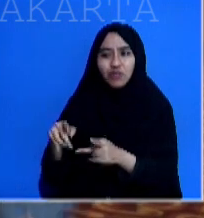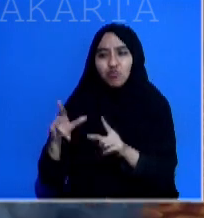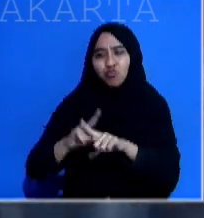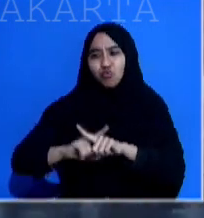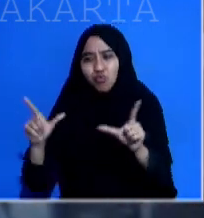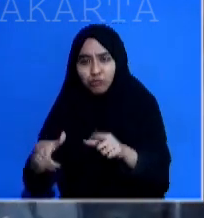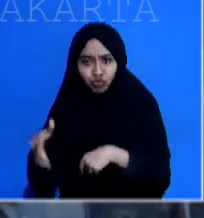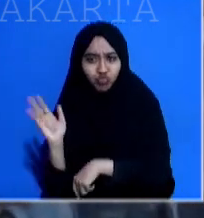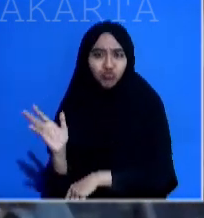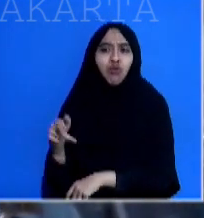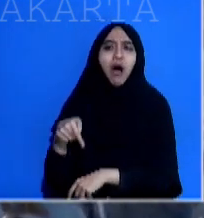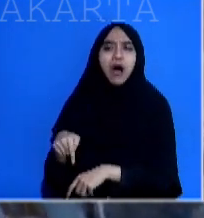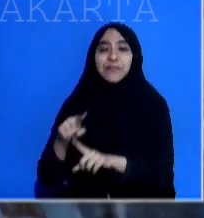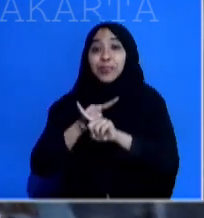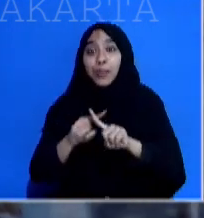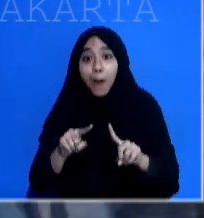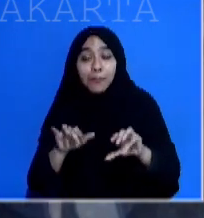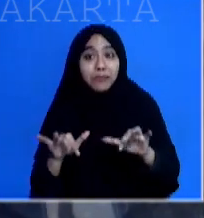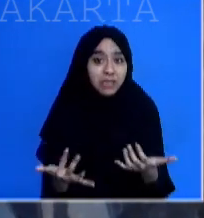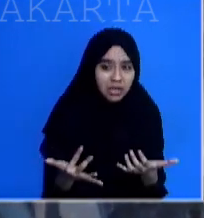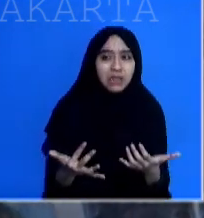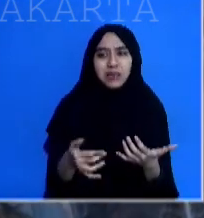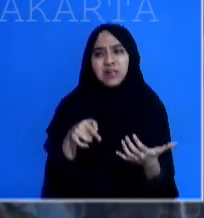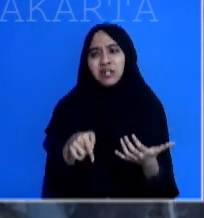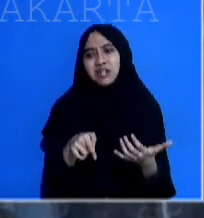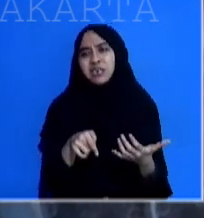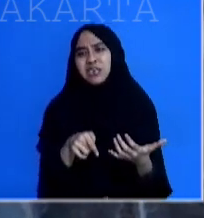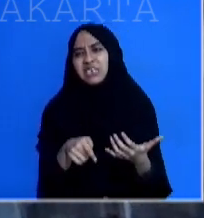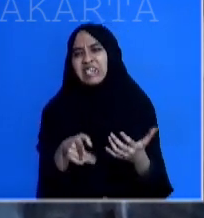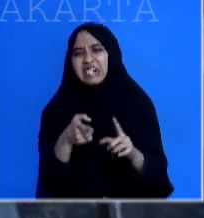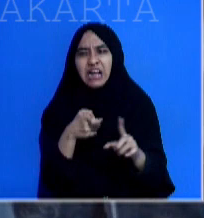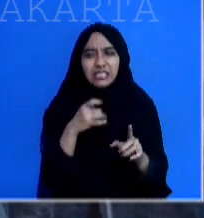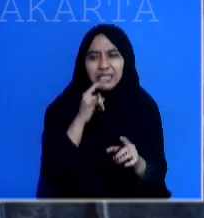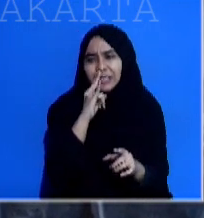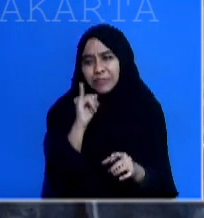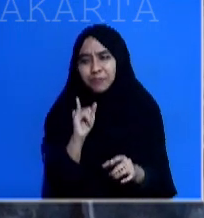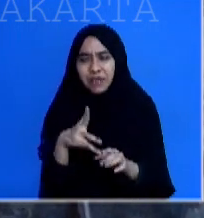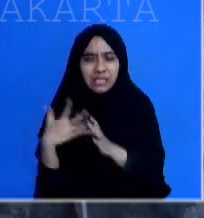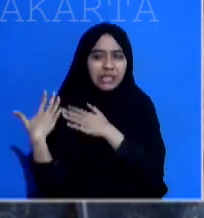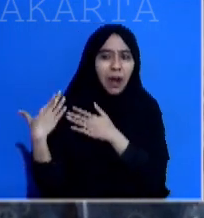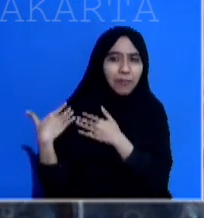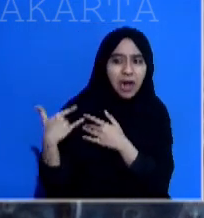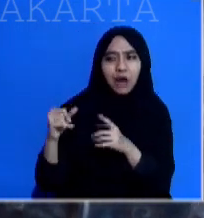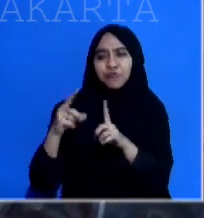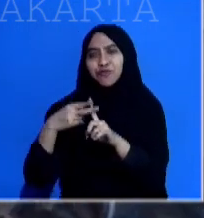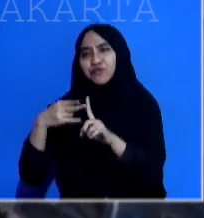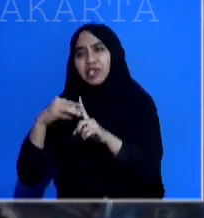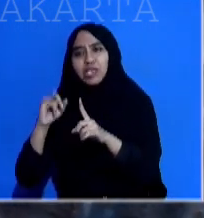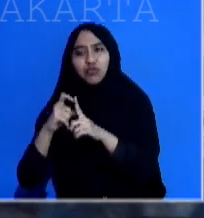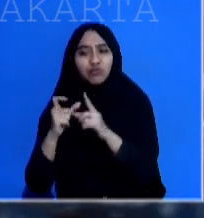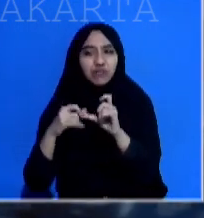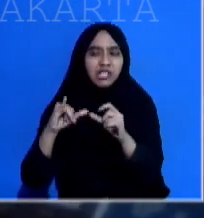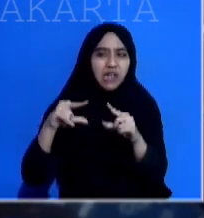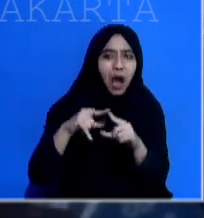sudah dilunasi namun oleh oleh penerima kuasa penerima jaminania baikising maupun bank